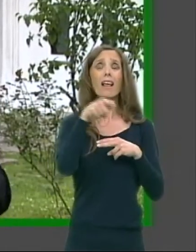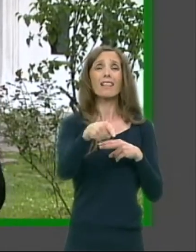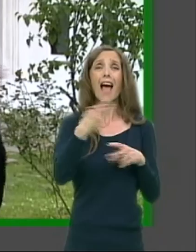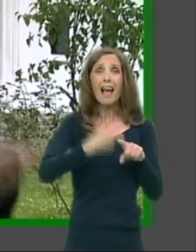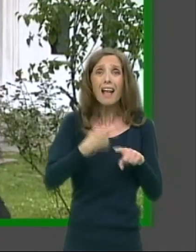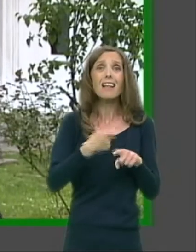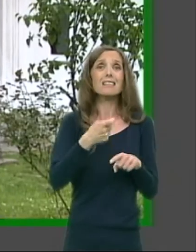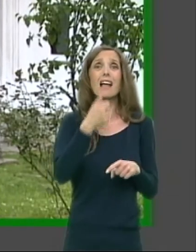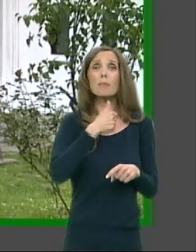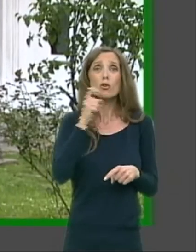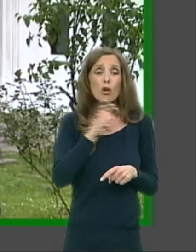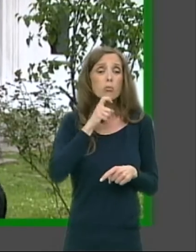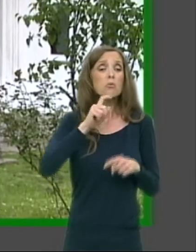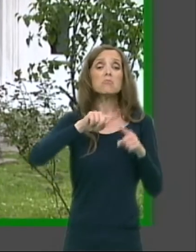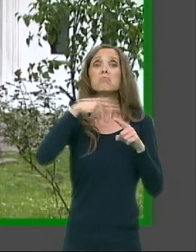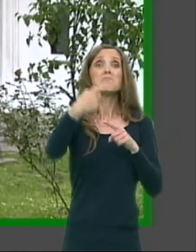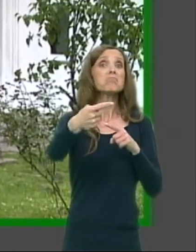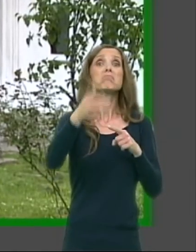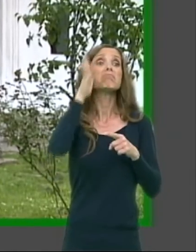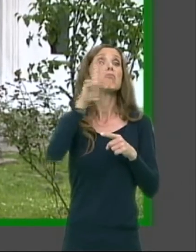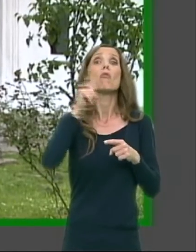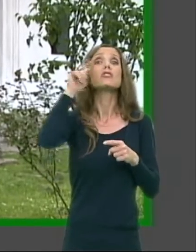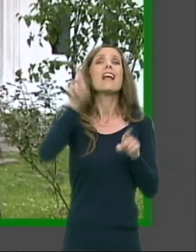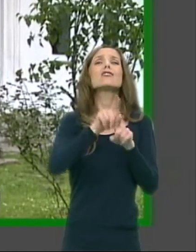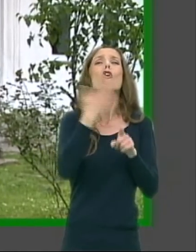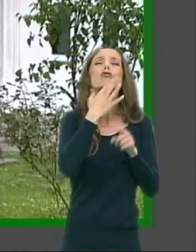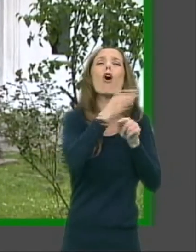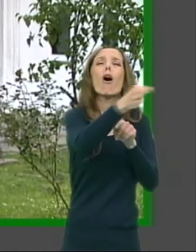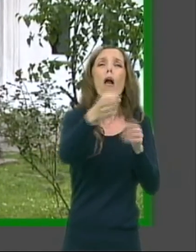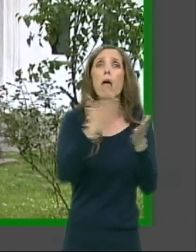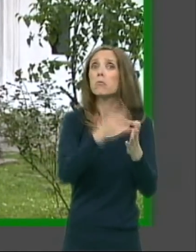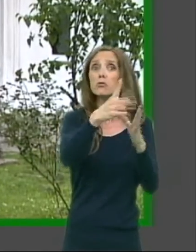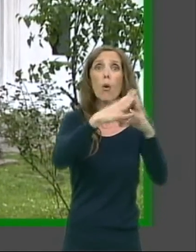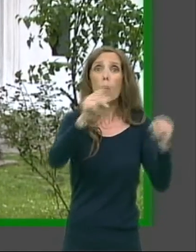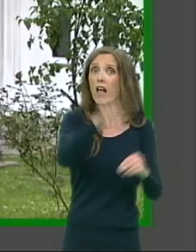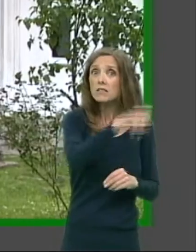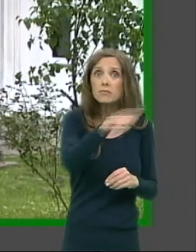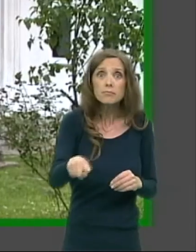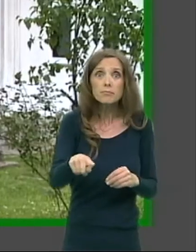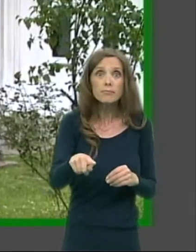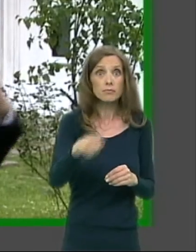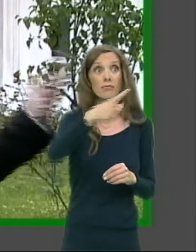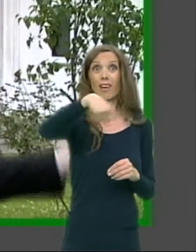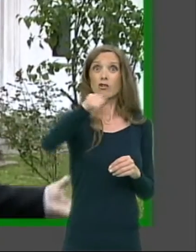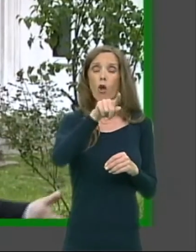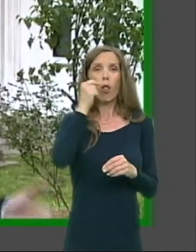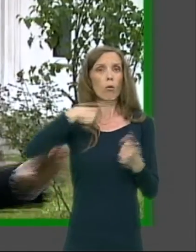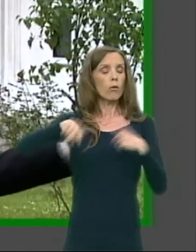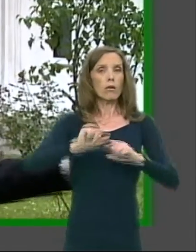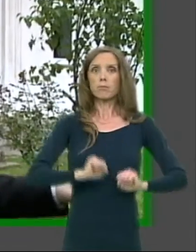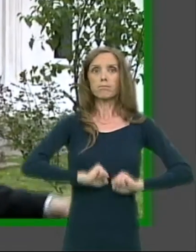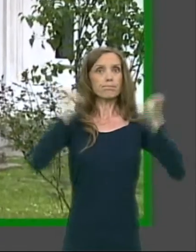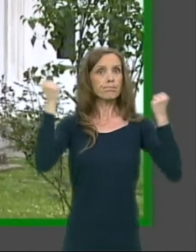poreska uprava, ukinut će se sutra i ove škole po terenu koje su isto same po sebi izazivaju jedan revolt građana iz